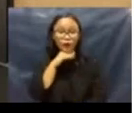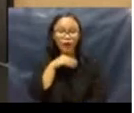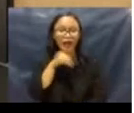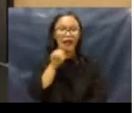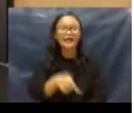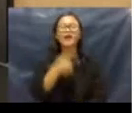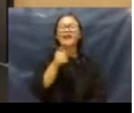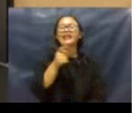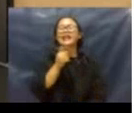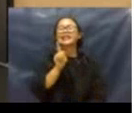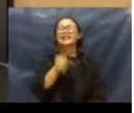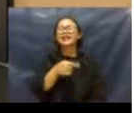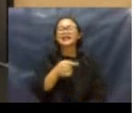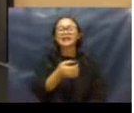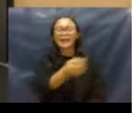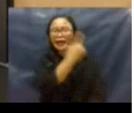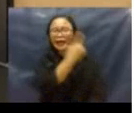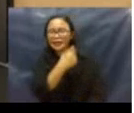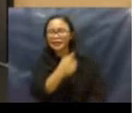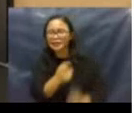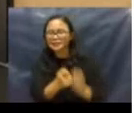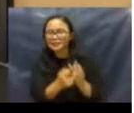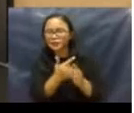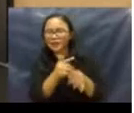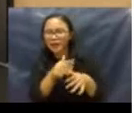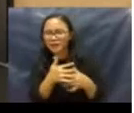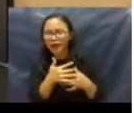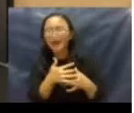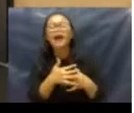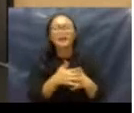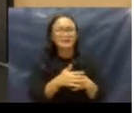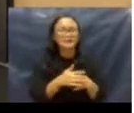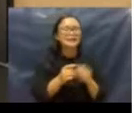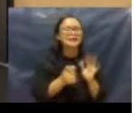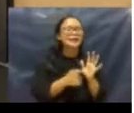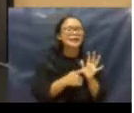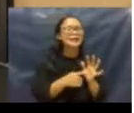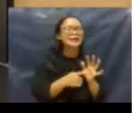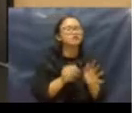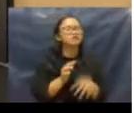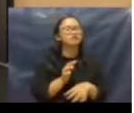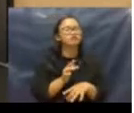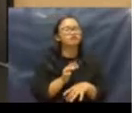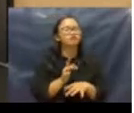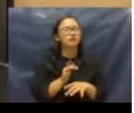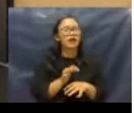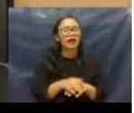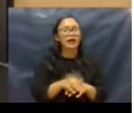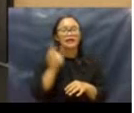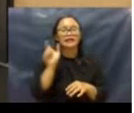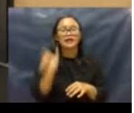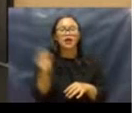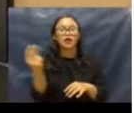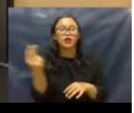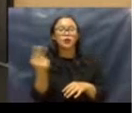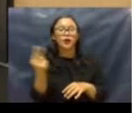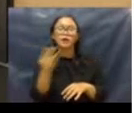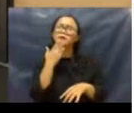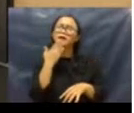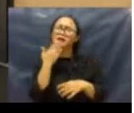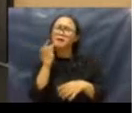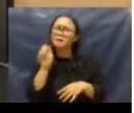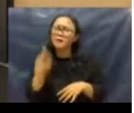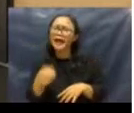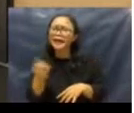ada yang bertanya mengenai clue-nya ya. Oke, clue-nya itu yang kata kedua, ya kata kita sehari-hari Bapak Ibu ya.